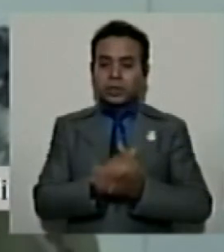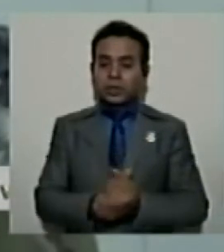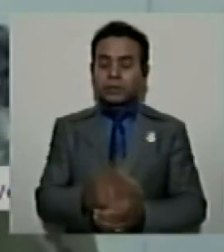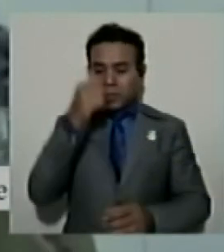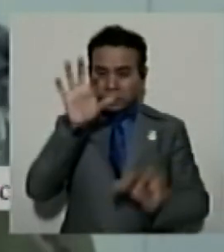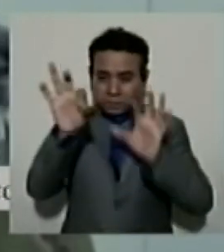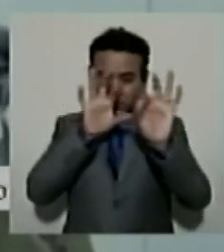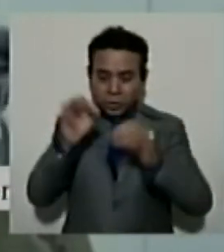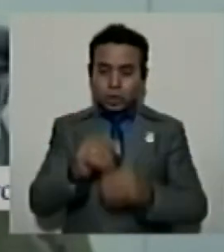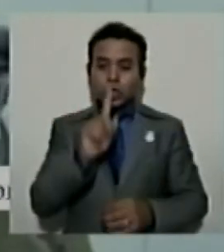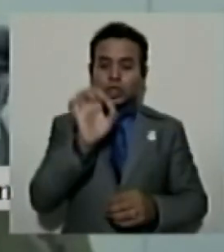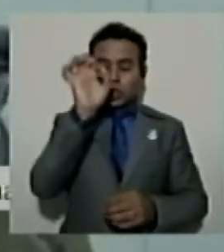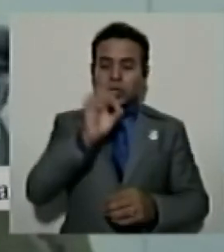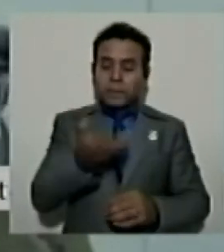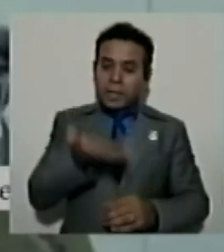5.5 শতাংশ বেশি।